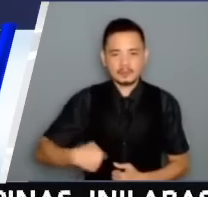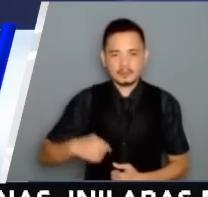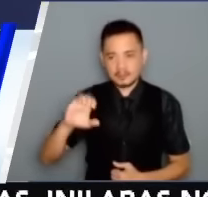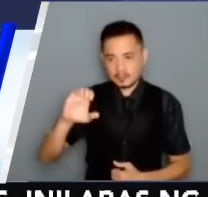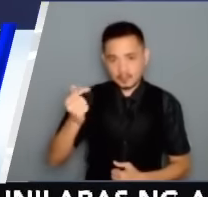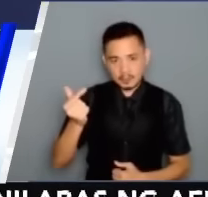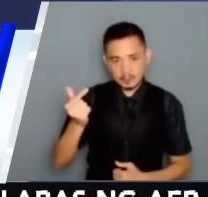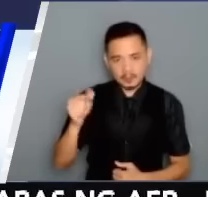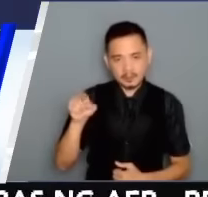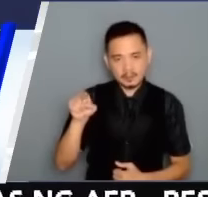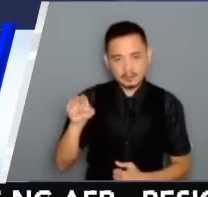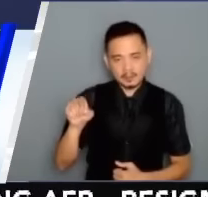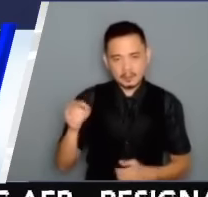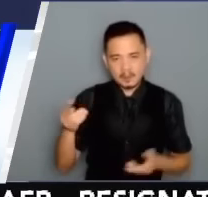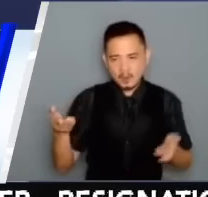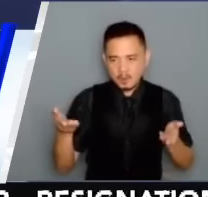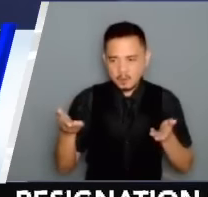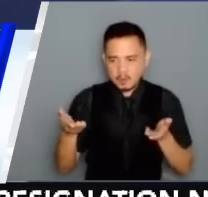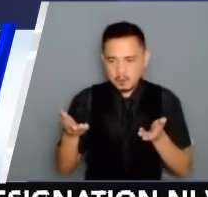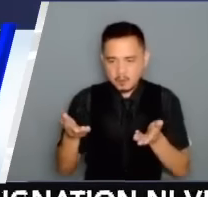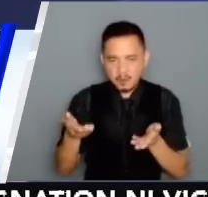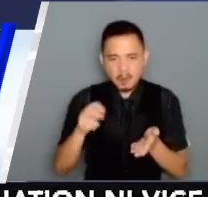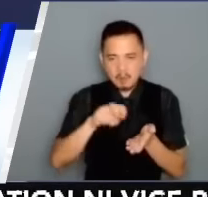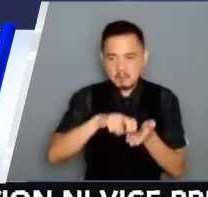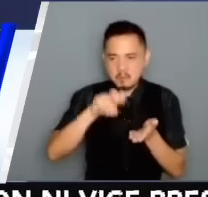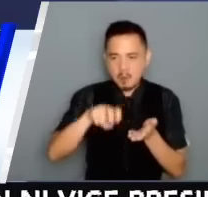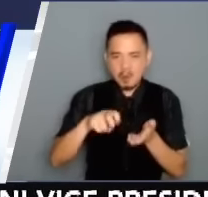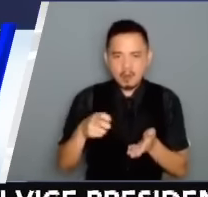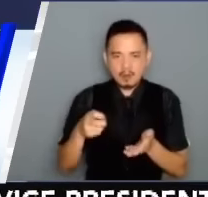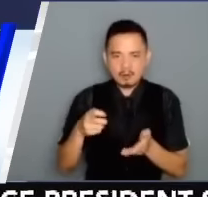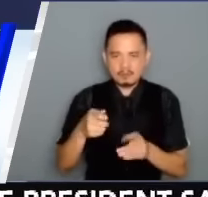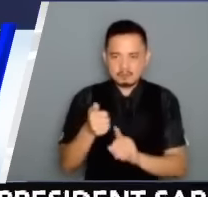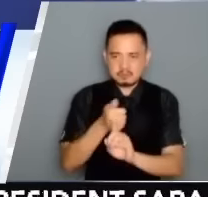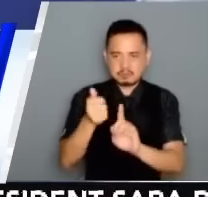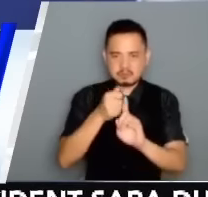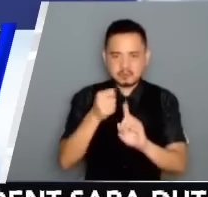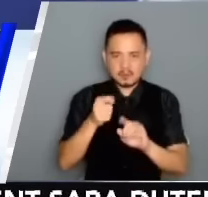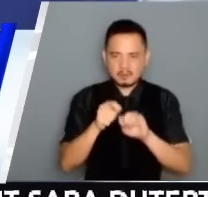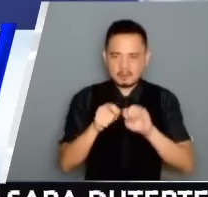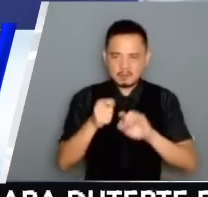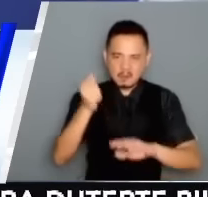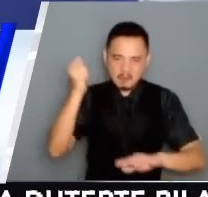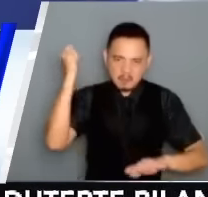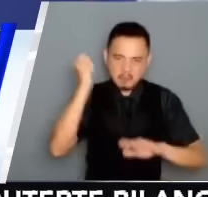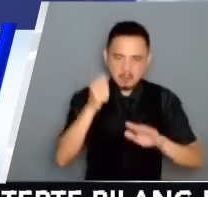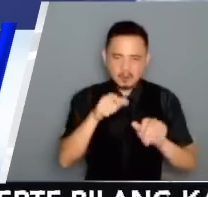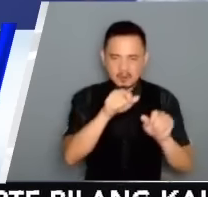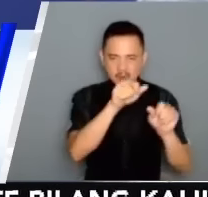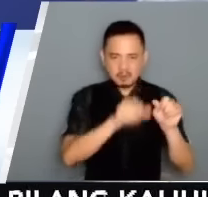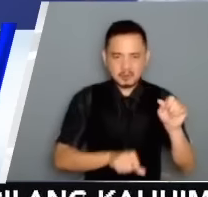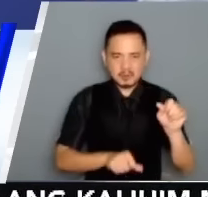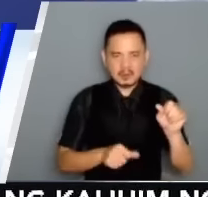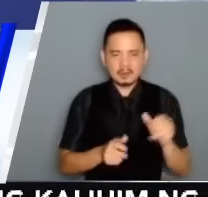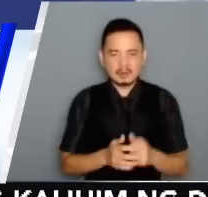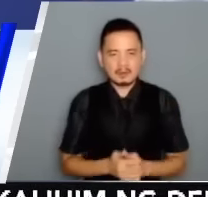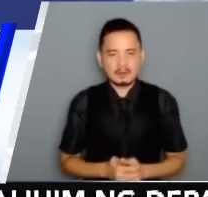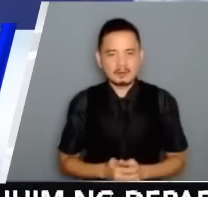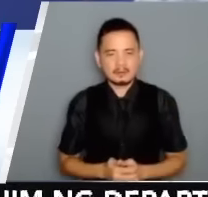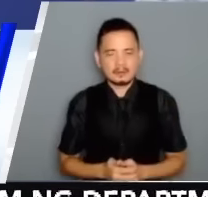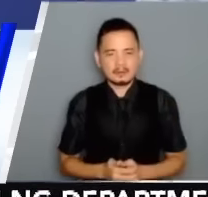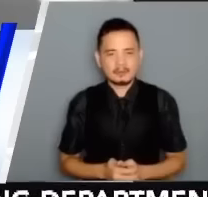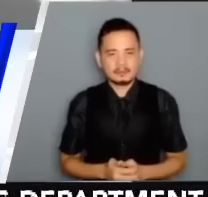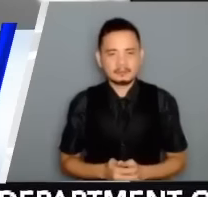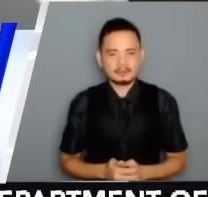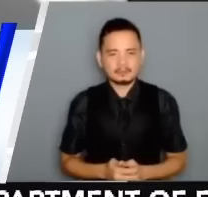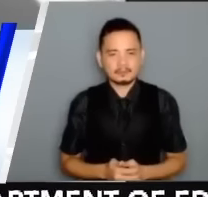doon sa RIB ng tropa natin. And unfortunately, nakahawak yung tropa doon. So,